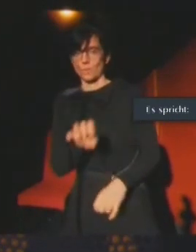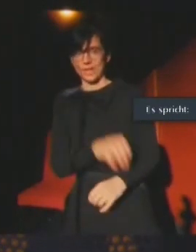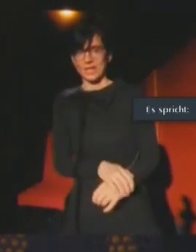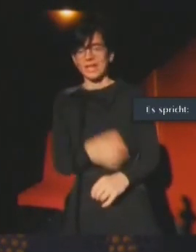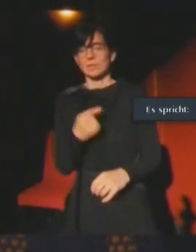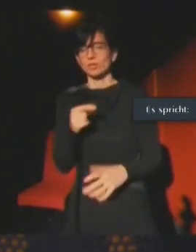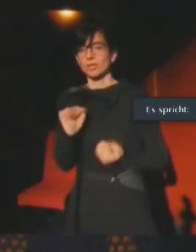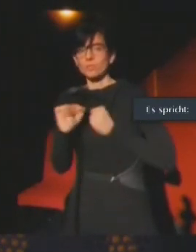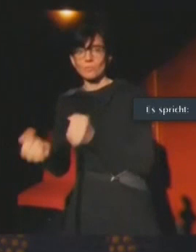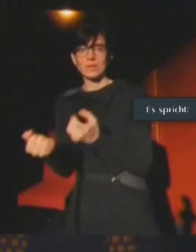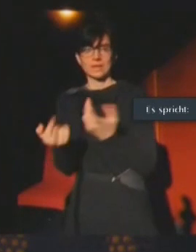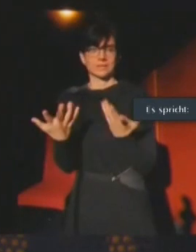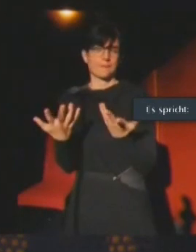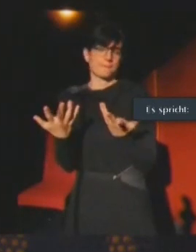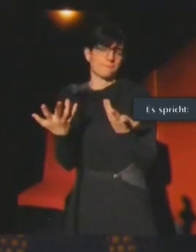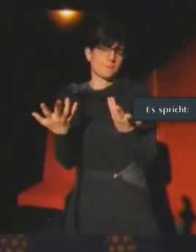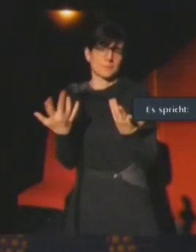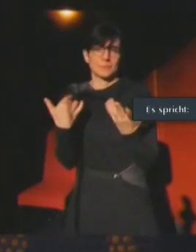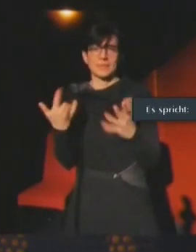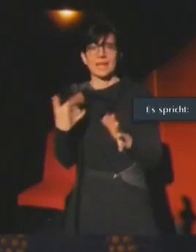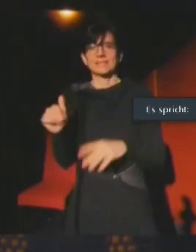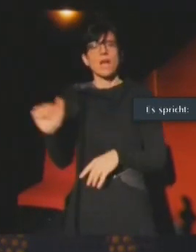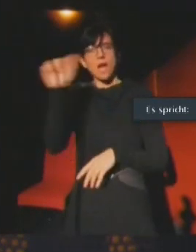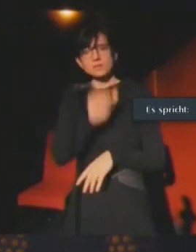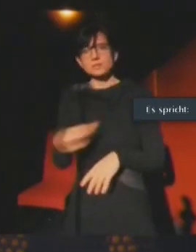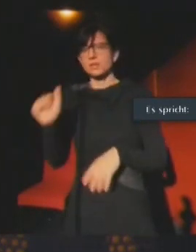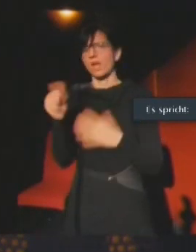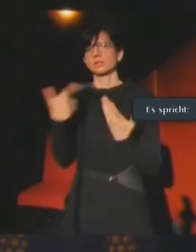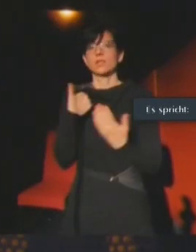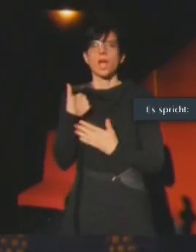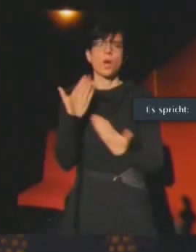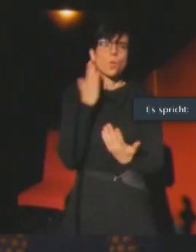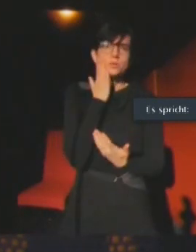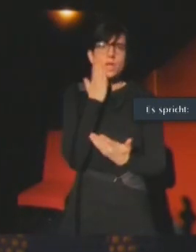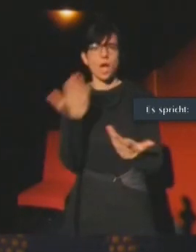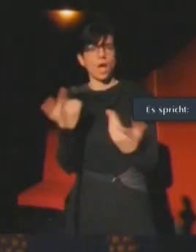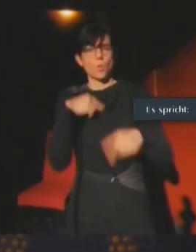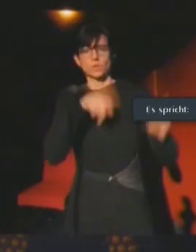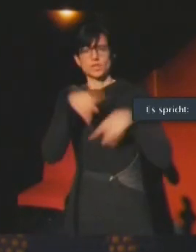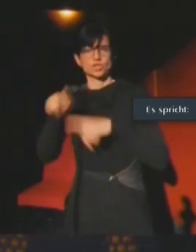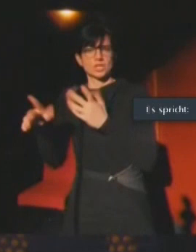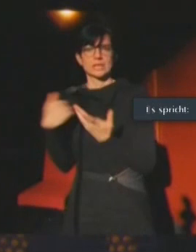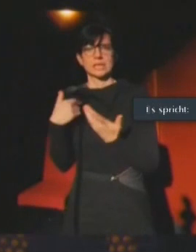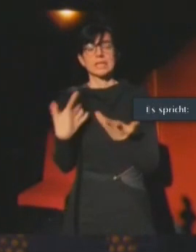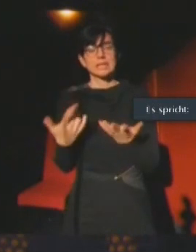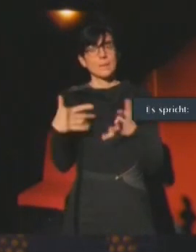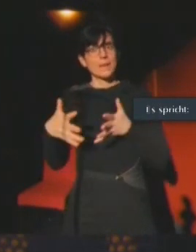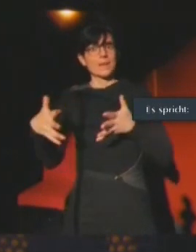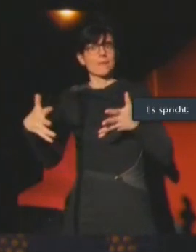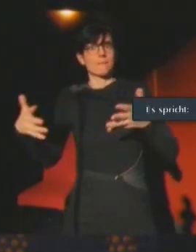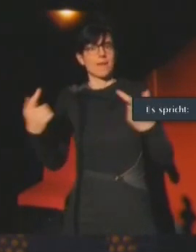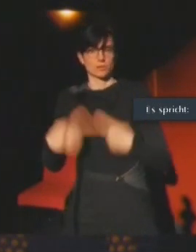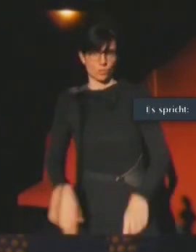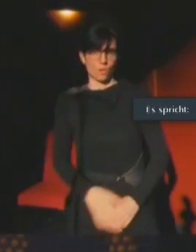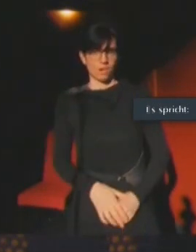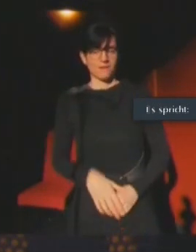also Mobilitäten in den asiatischen Raum, in die USA und dergleichen mehr. Das soll wachsen. Finde ich auch